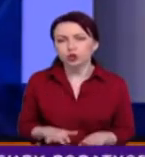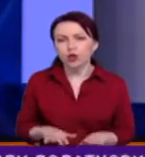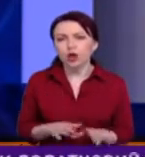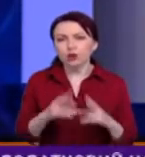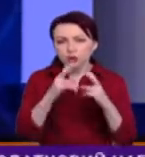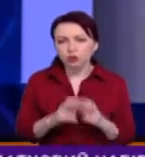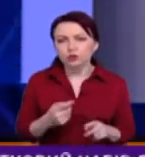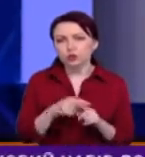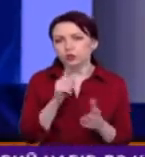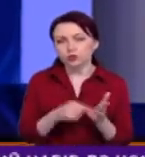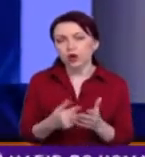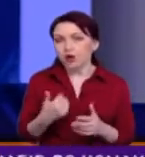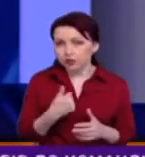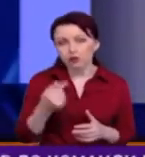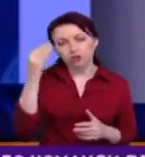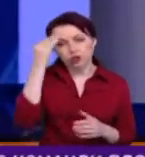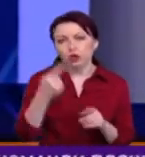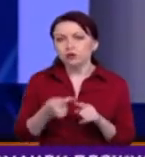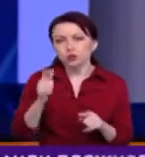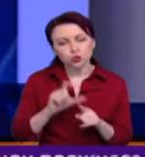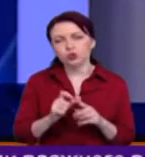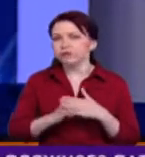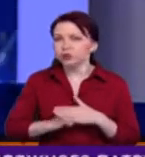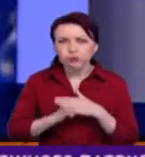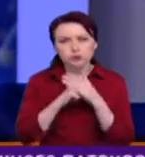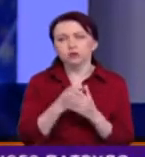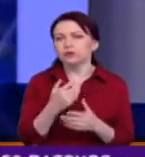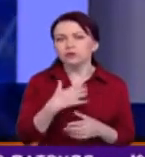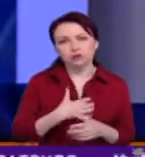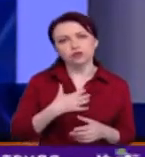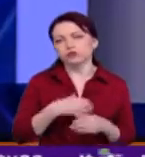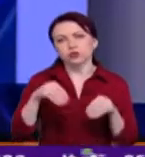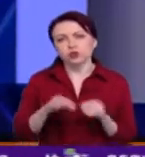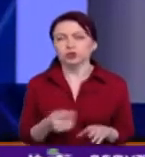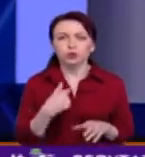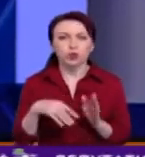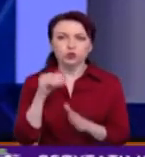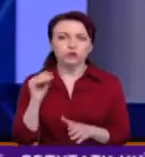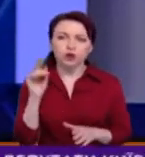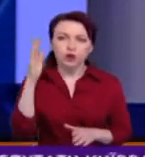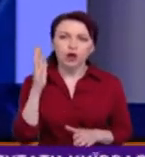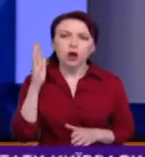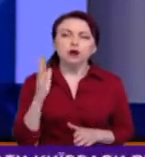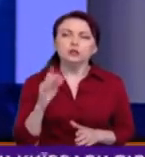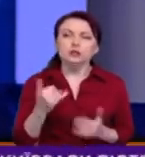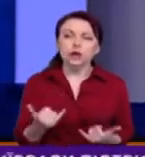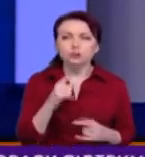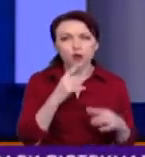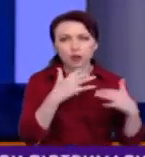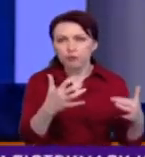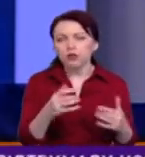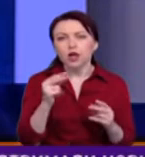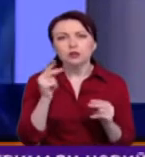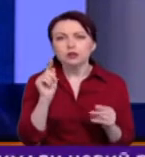розгляд цього питання. Я вважаю, що це дуже фундаментальне, дуже знакове рішення, і ми проголосували. Зараз парламент так само не